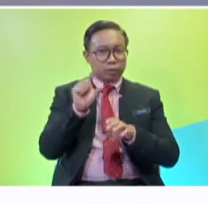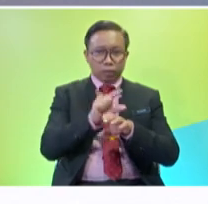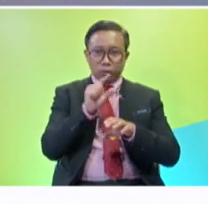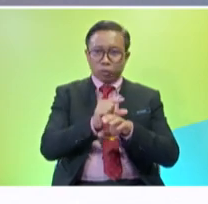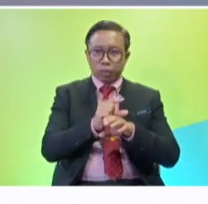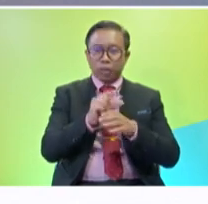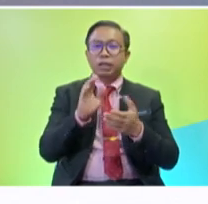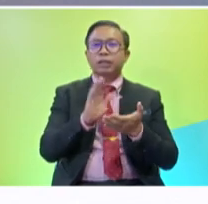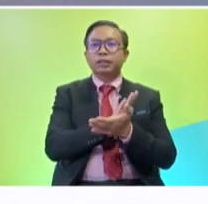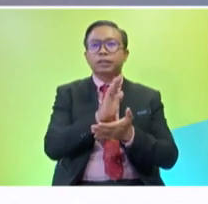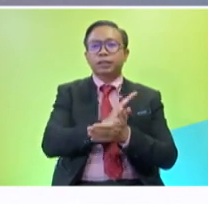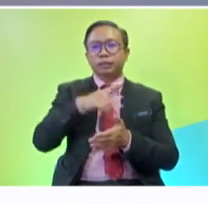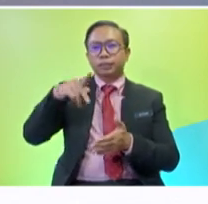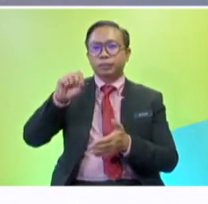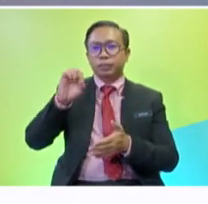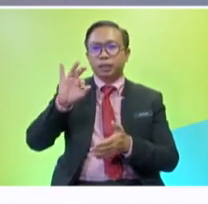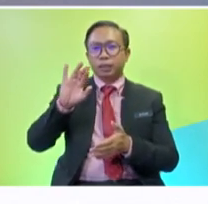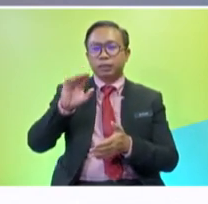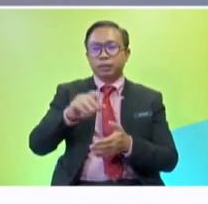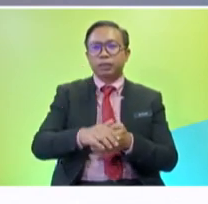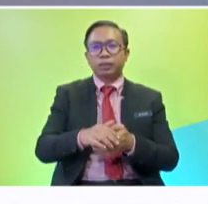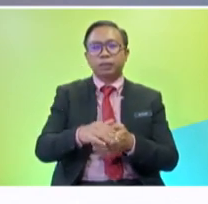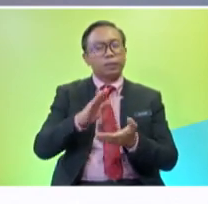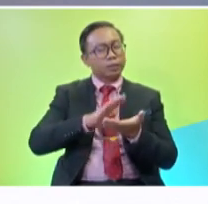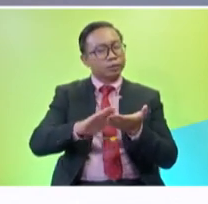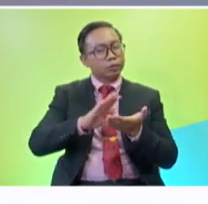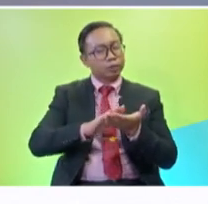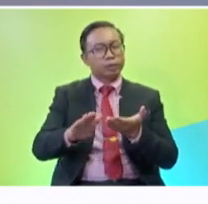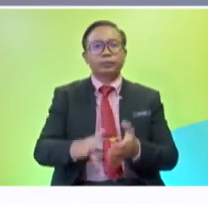juga ya dibersihkan terlebih dahulu